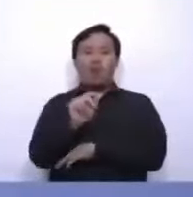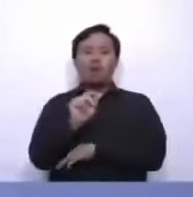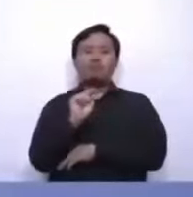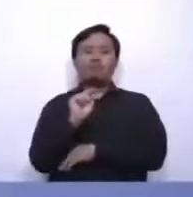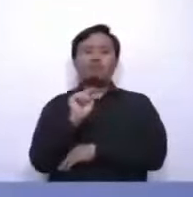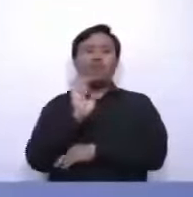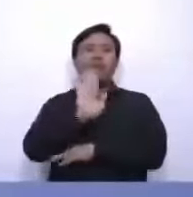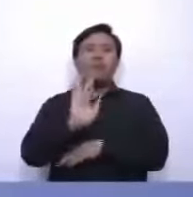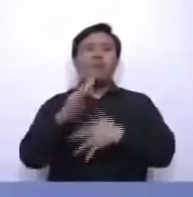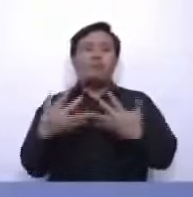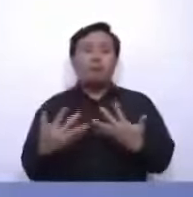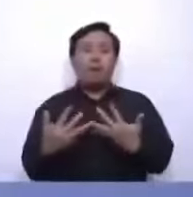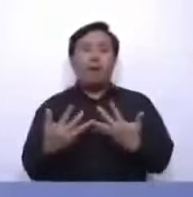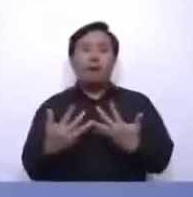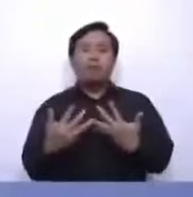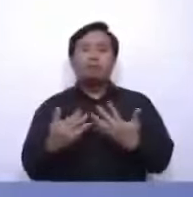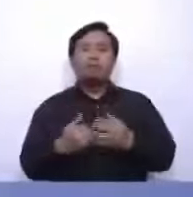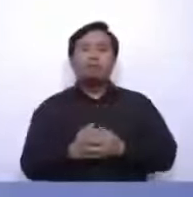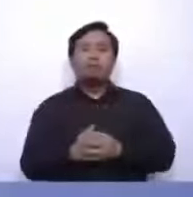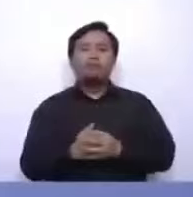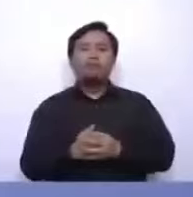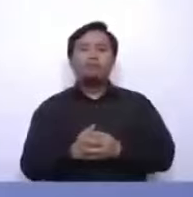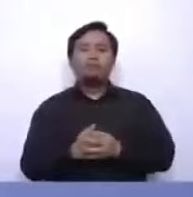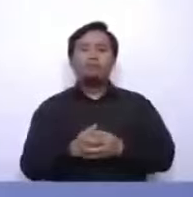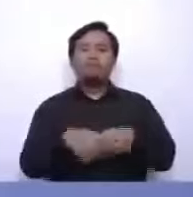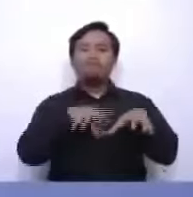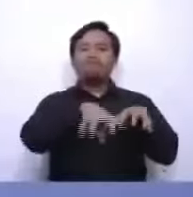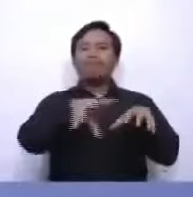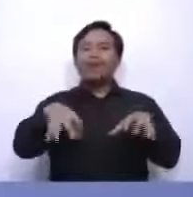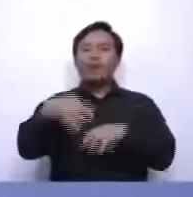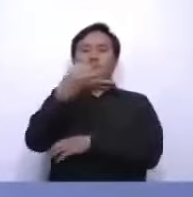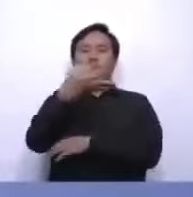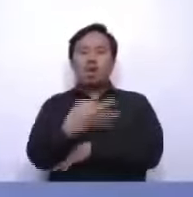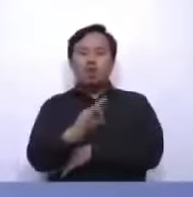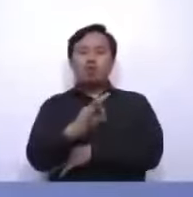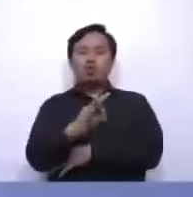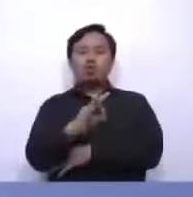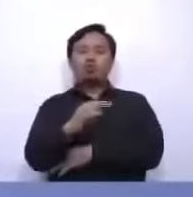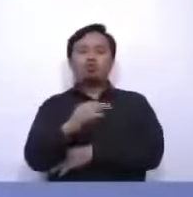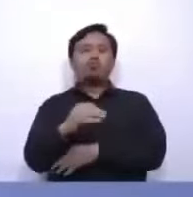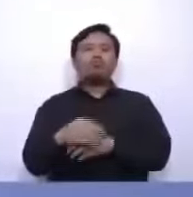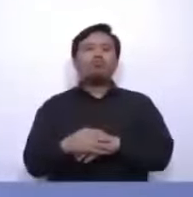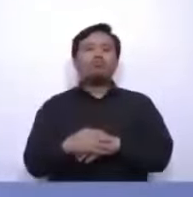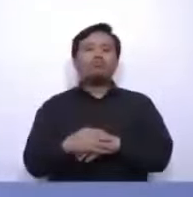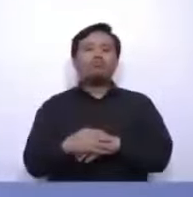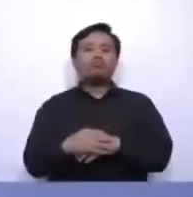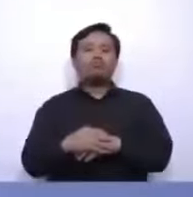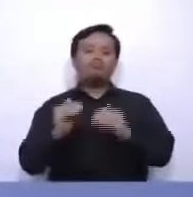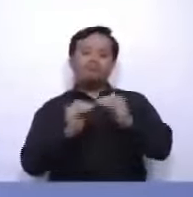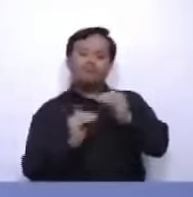menjadi memerah era baru dengan angka IPM, tentu dengan kategori